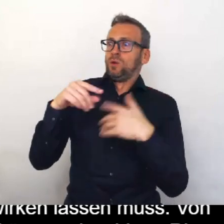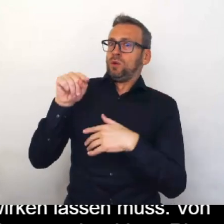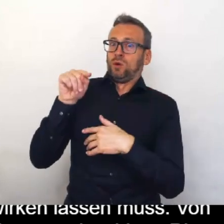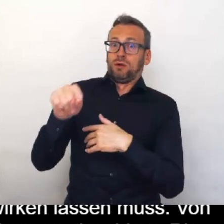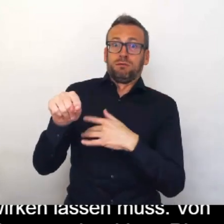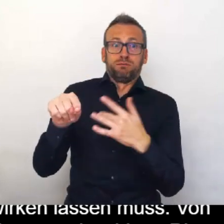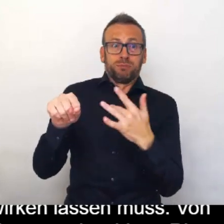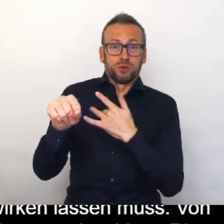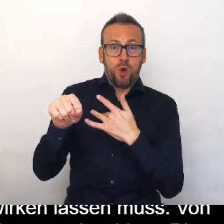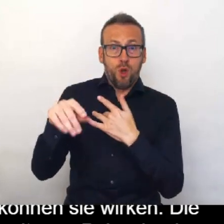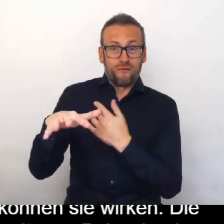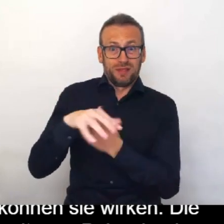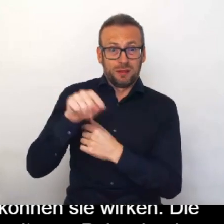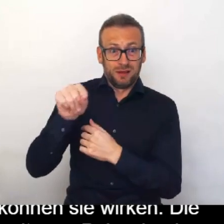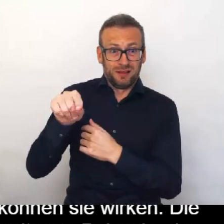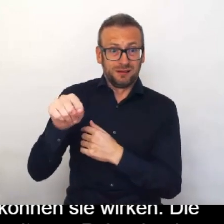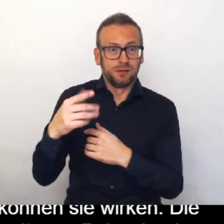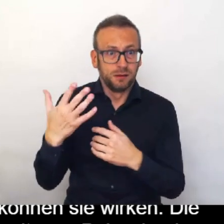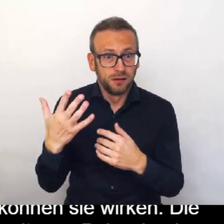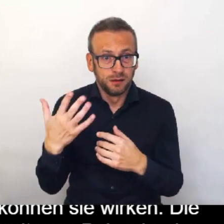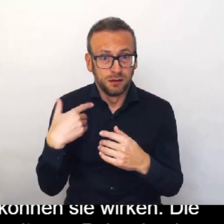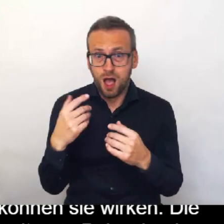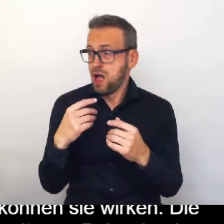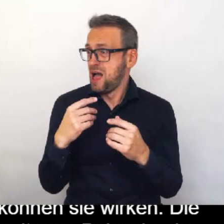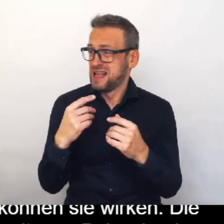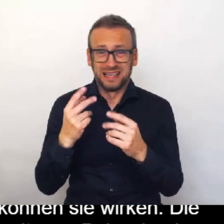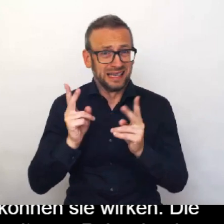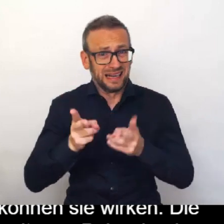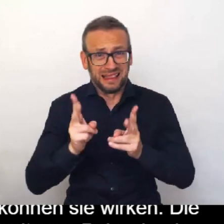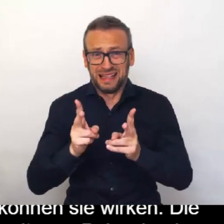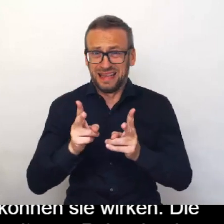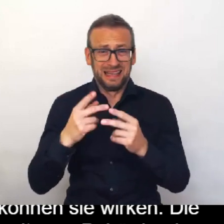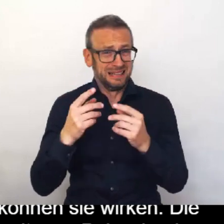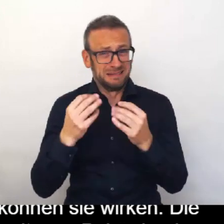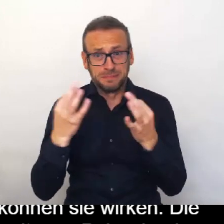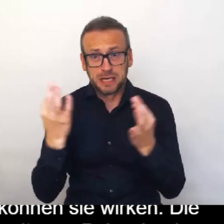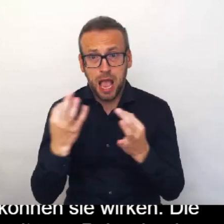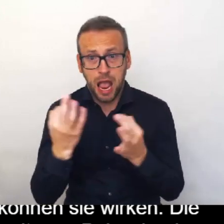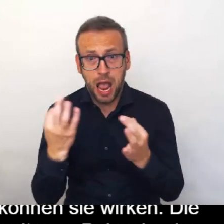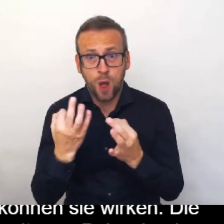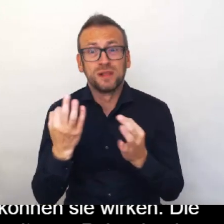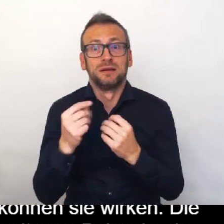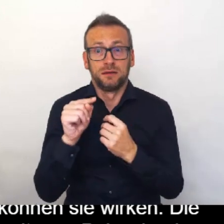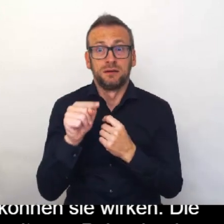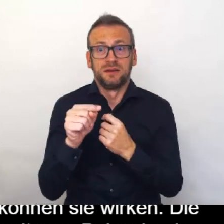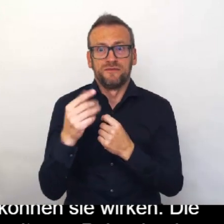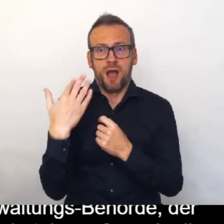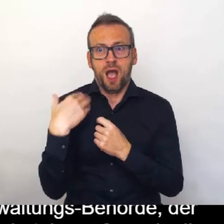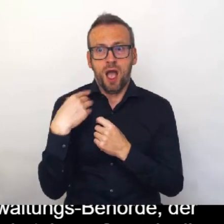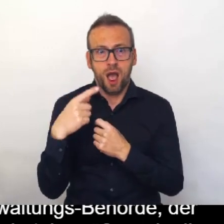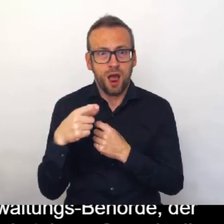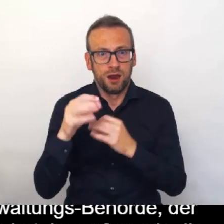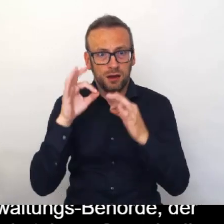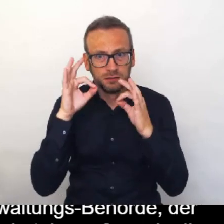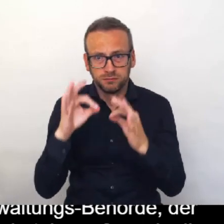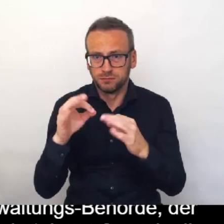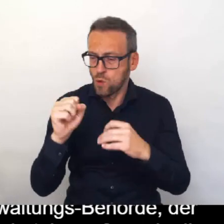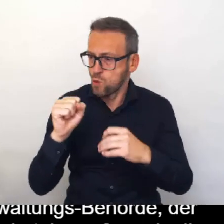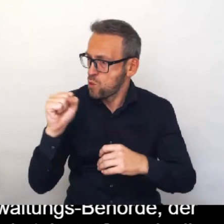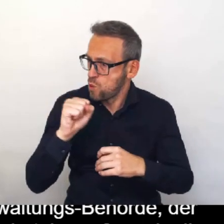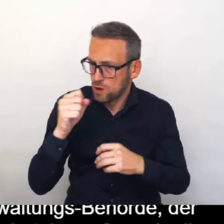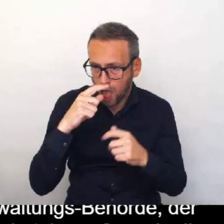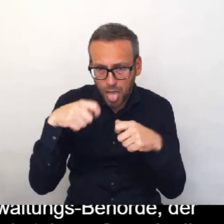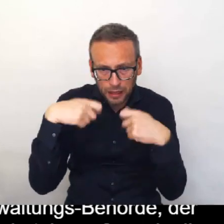einschränkt durch die ja doch sehr weitreichenden Maßnahmen im dortigen Landkreis, dann kann es gelingen, die